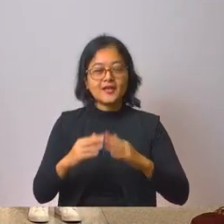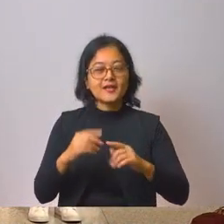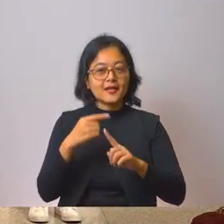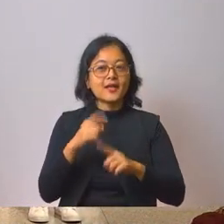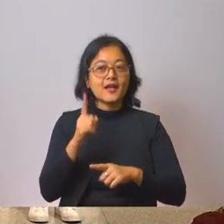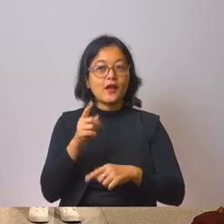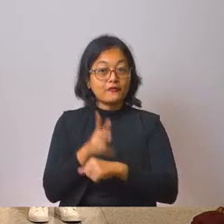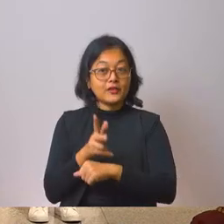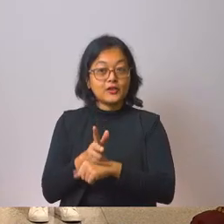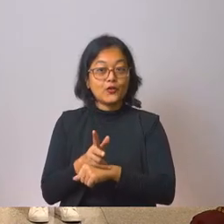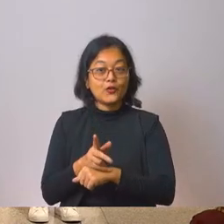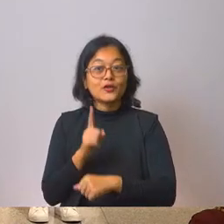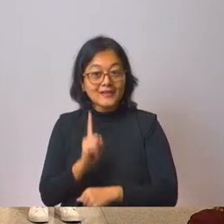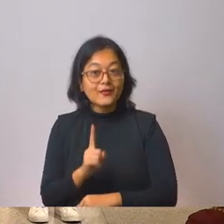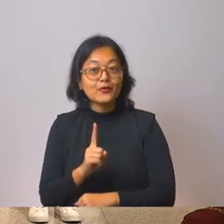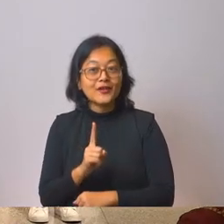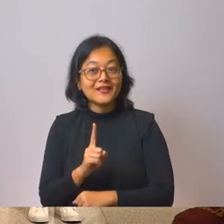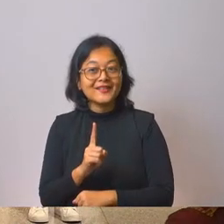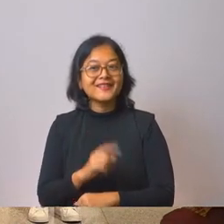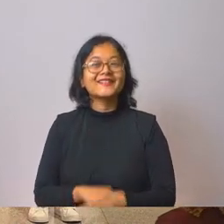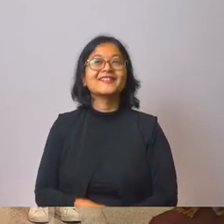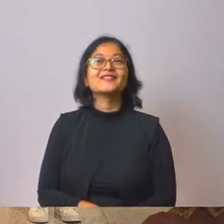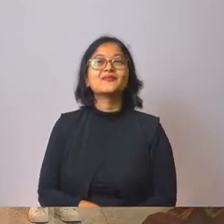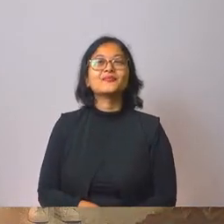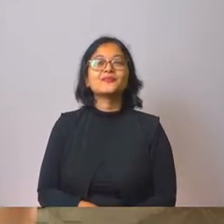lagi sebelum kita bersama keluar.